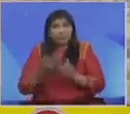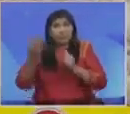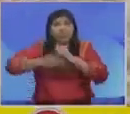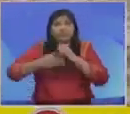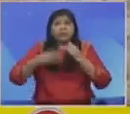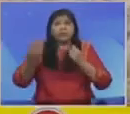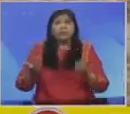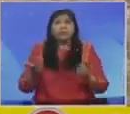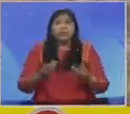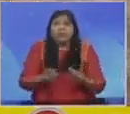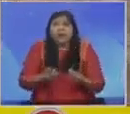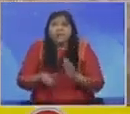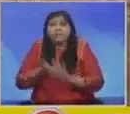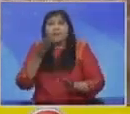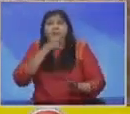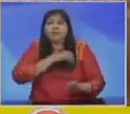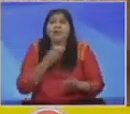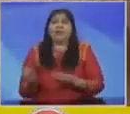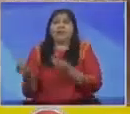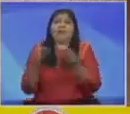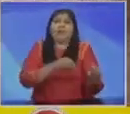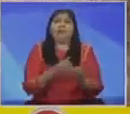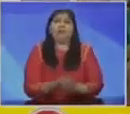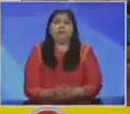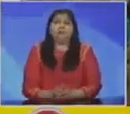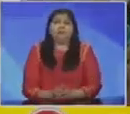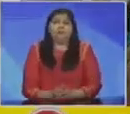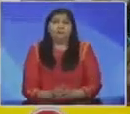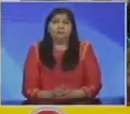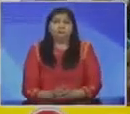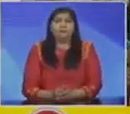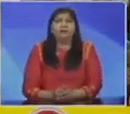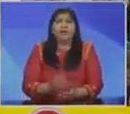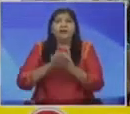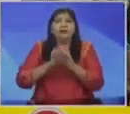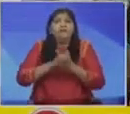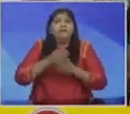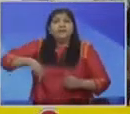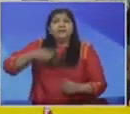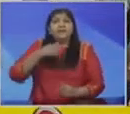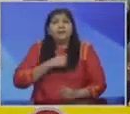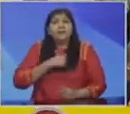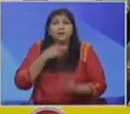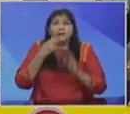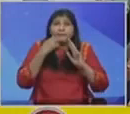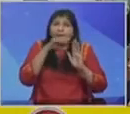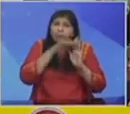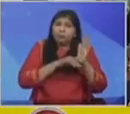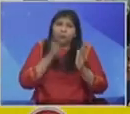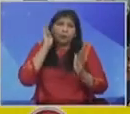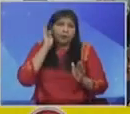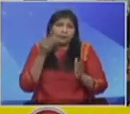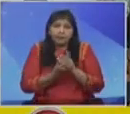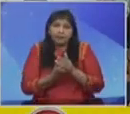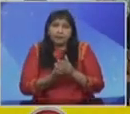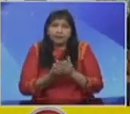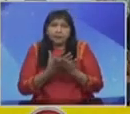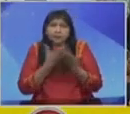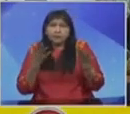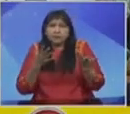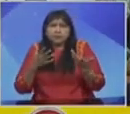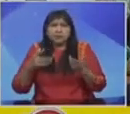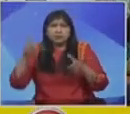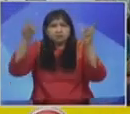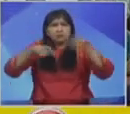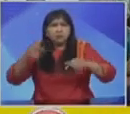लिए अतिरिक्त आय का रास्ता भी बनेगा। साथियों, मन की बात के श्रोताओं को इतने सारे लोगों